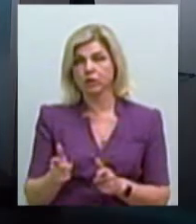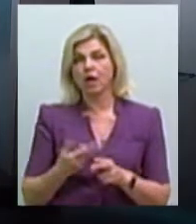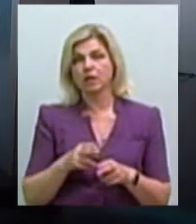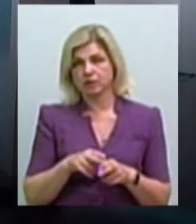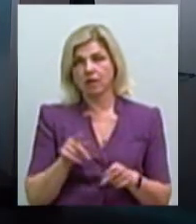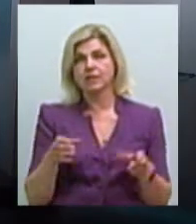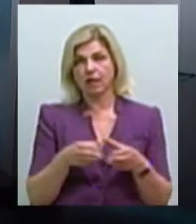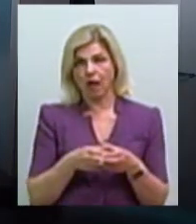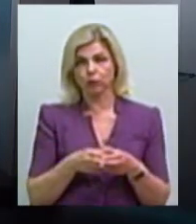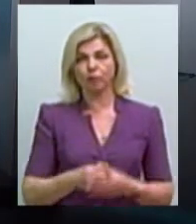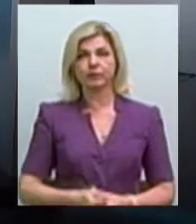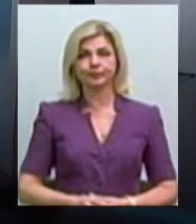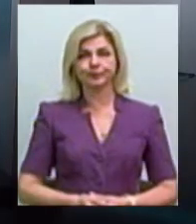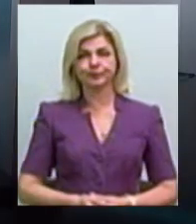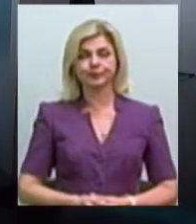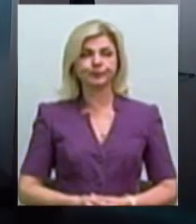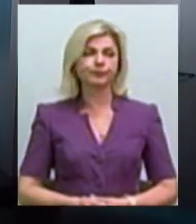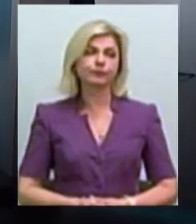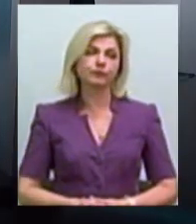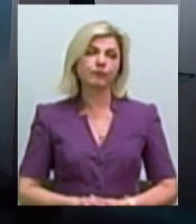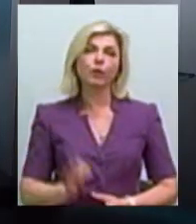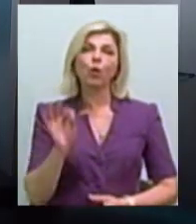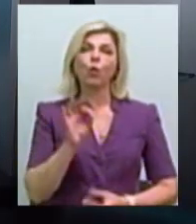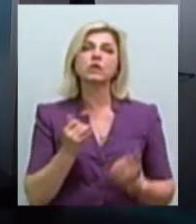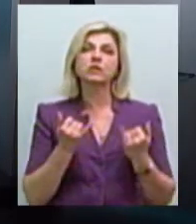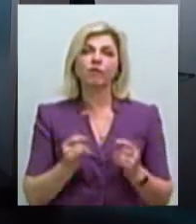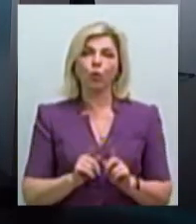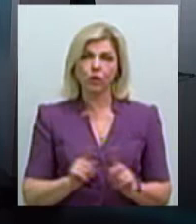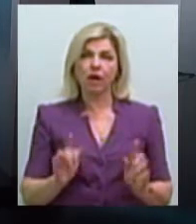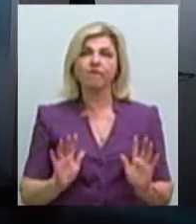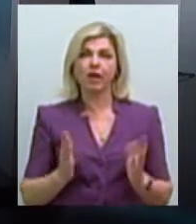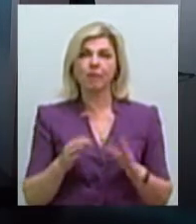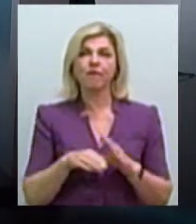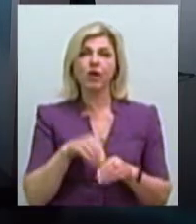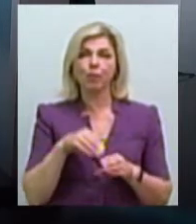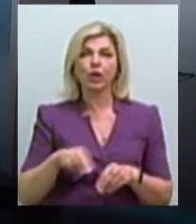складом. Про сьогоднішній унікальний випадок виборів